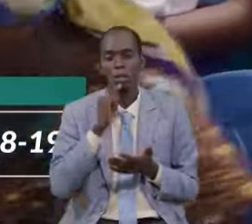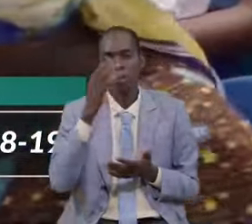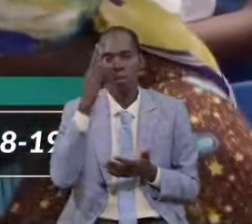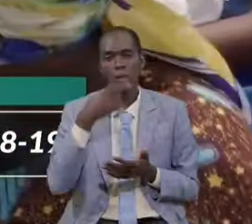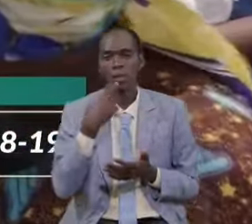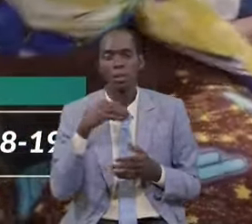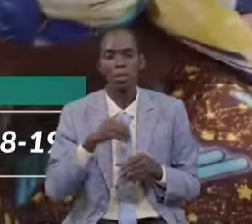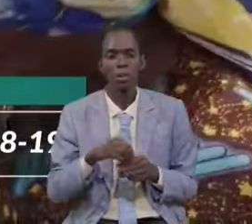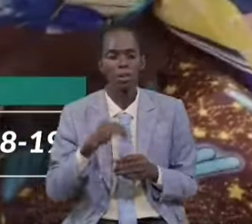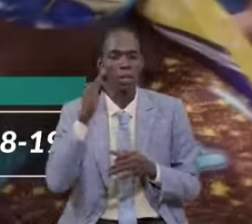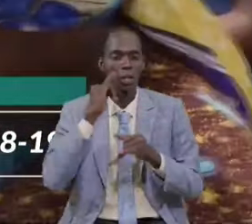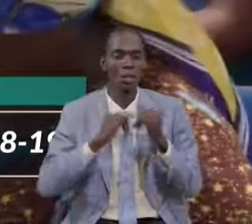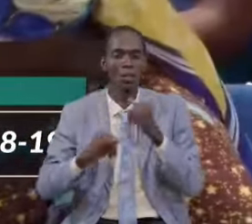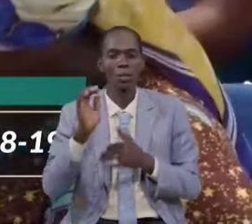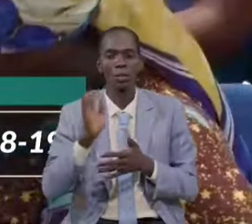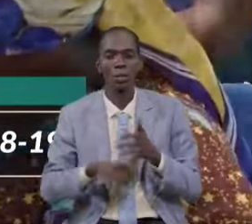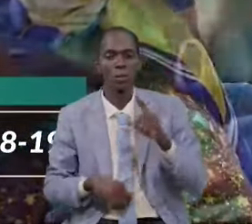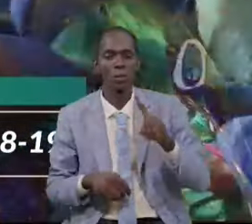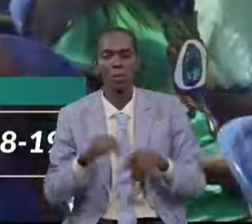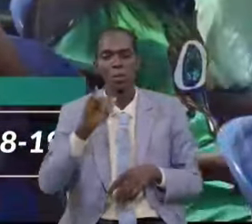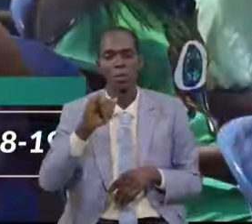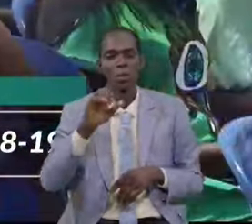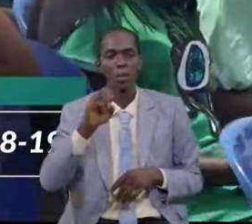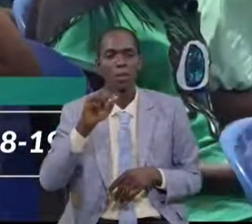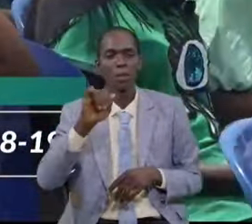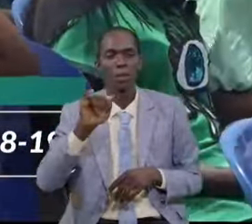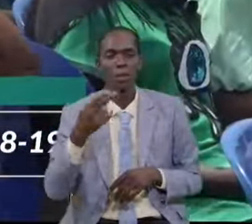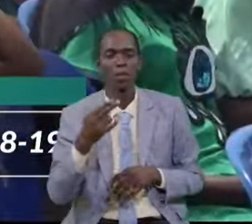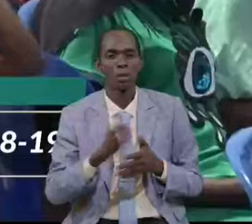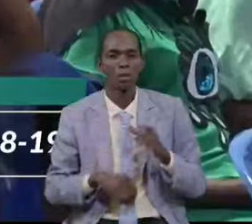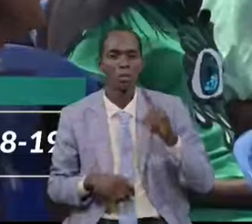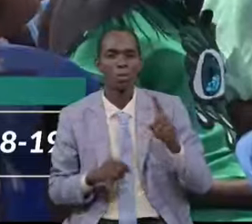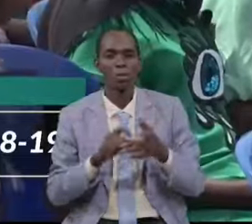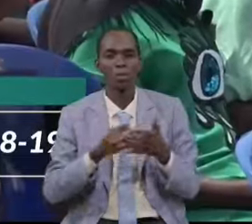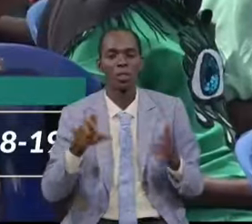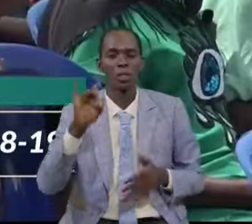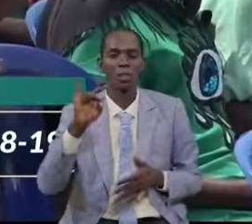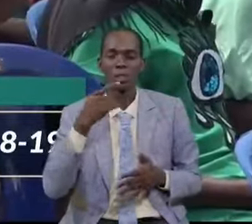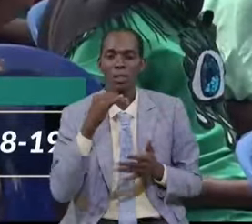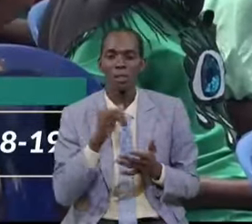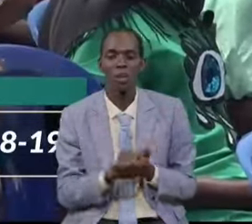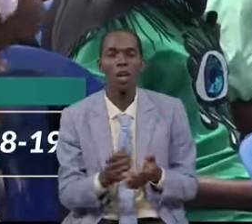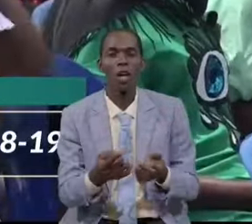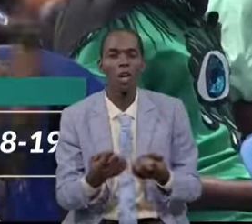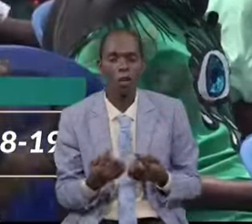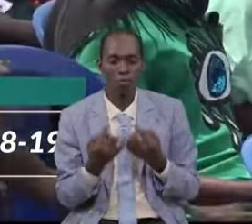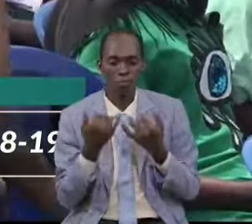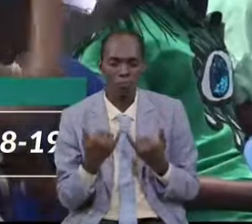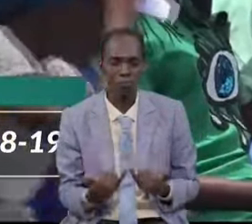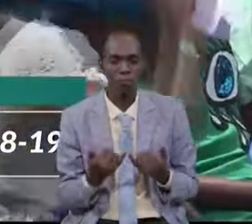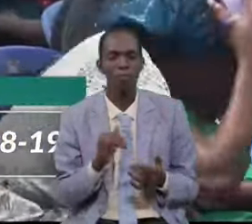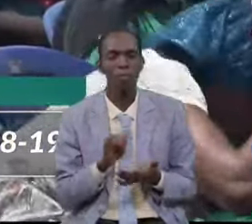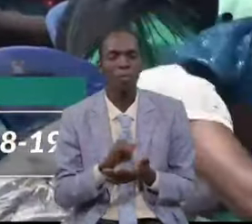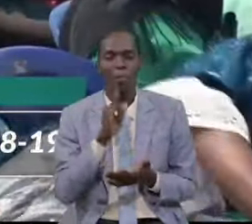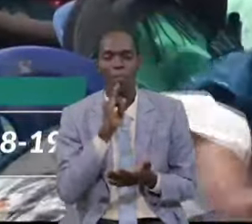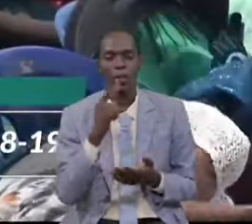verset 18. Ésaïe chapitre 1, verset 18, il dit « Venez et plaidons ». Ça, c'est l'invitation.